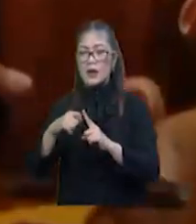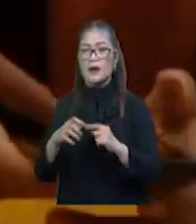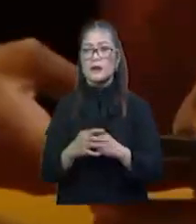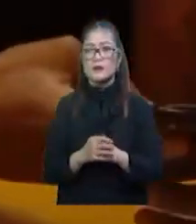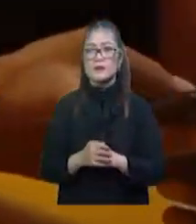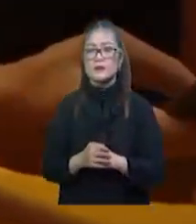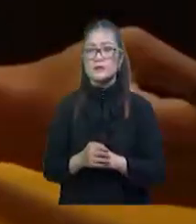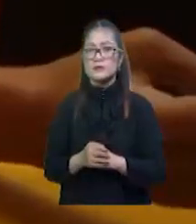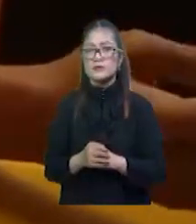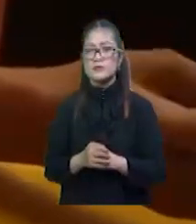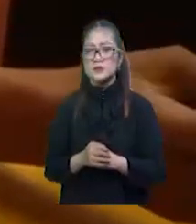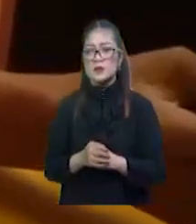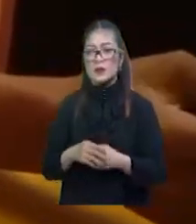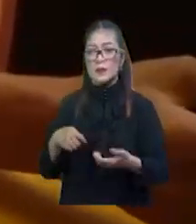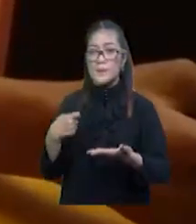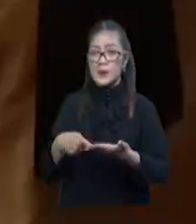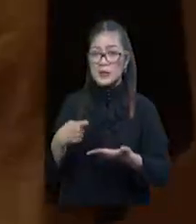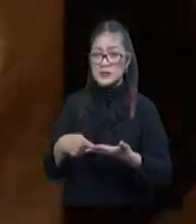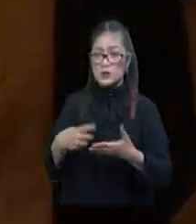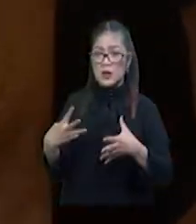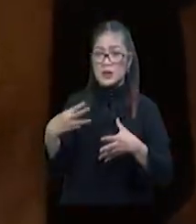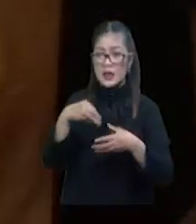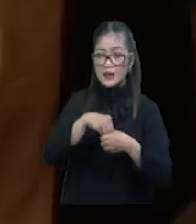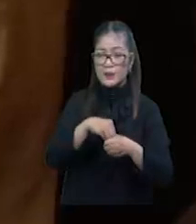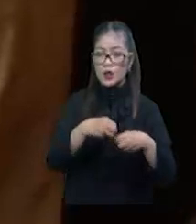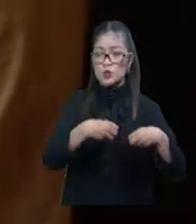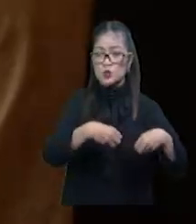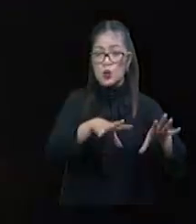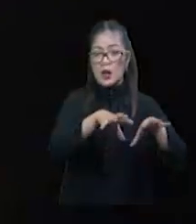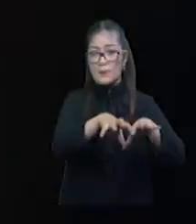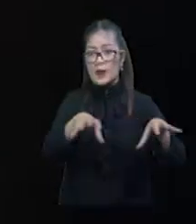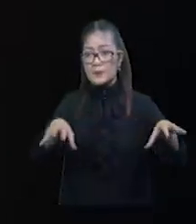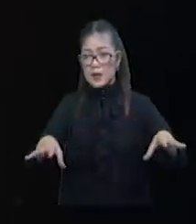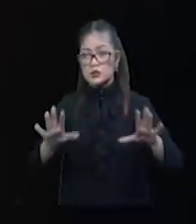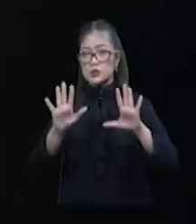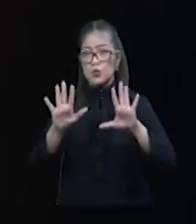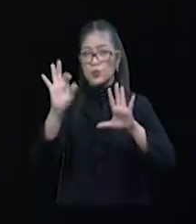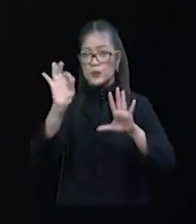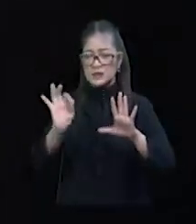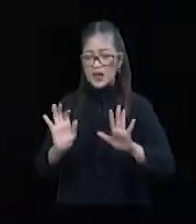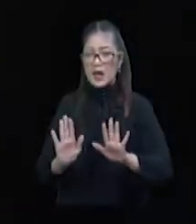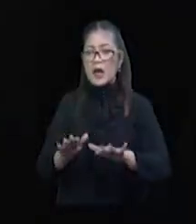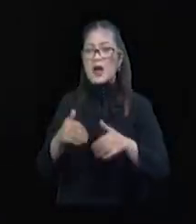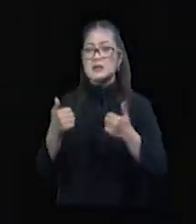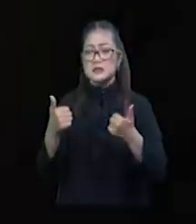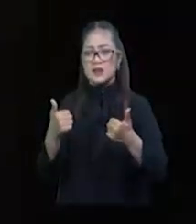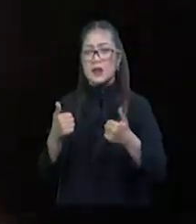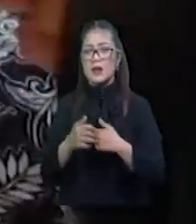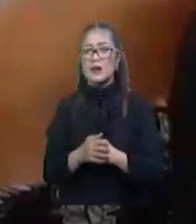Dalam keterlibatannya, mahasiswa sudah bisa menjual berbagai produk dengan hasil 10% dari harga barang.